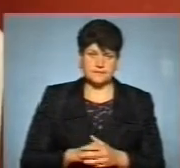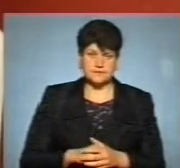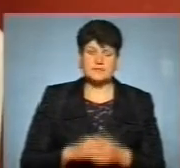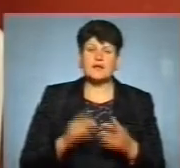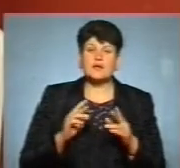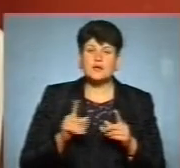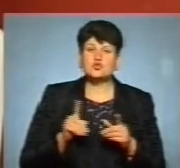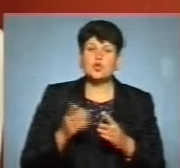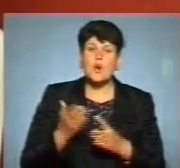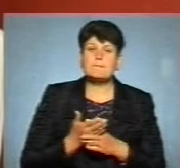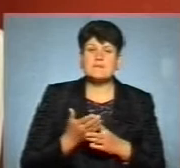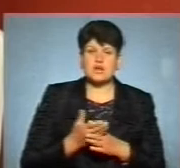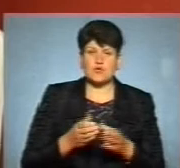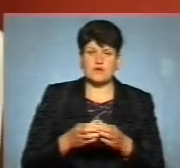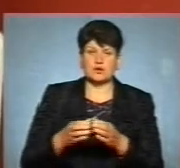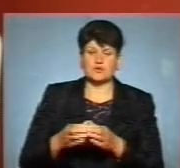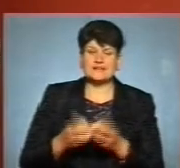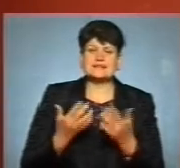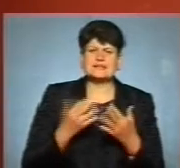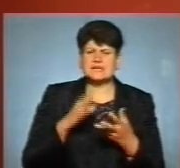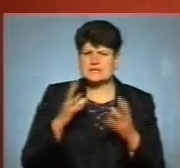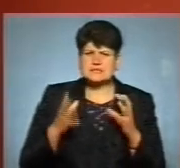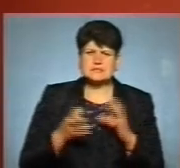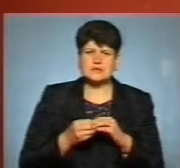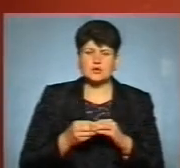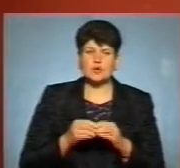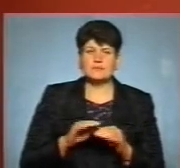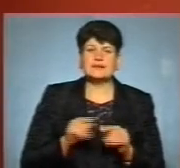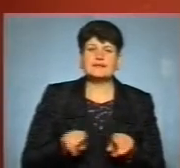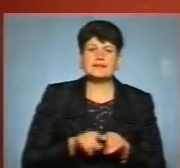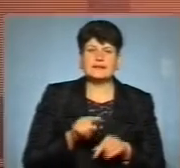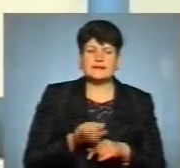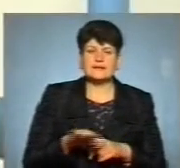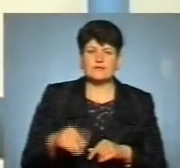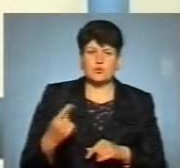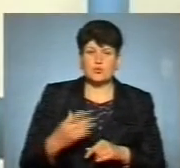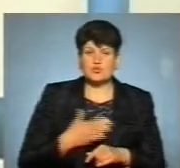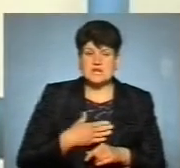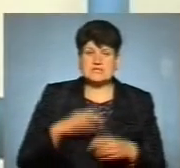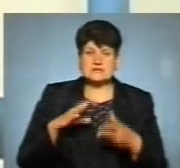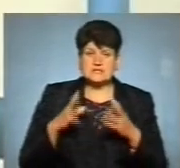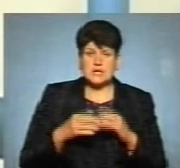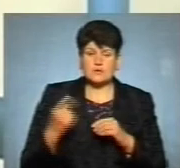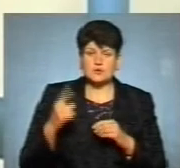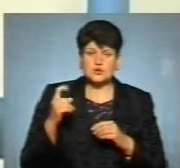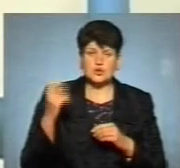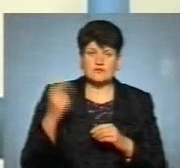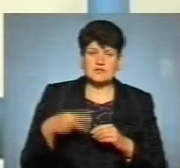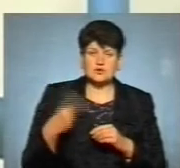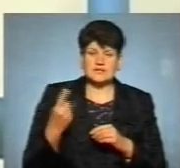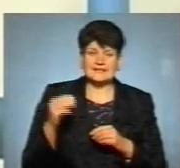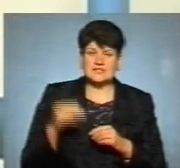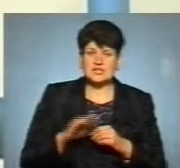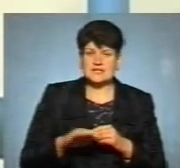щодо пільгових категорій, скільки загалом таких дітей в області? В нас загалом в області понад 121 тисяча